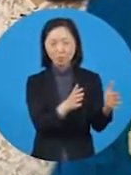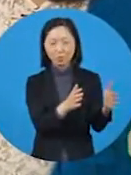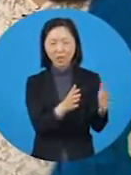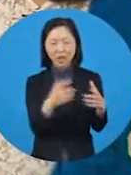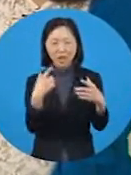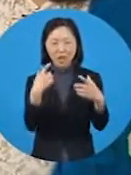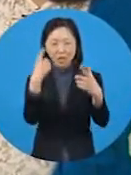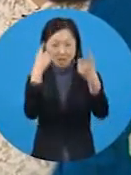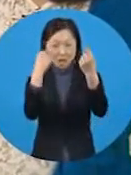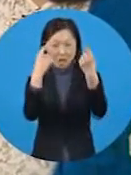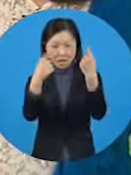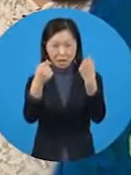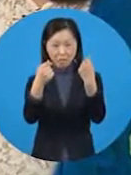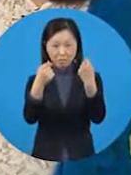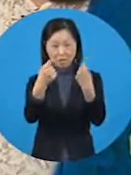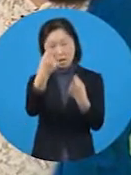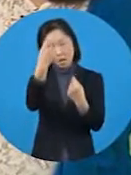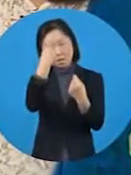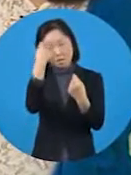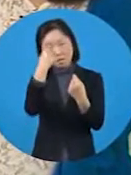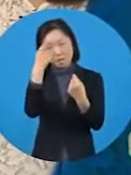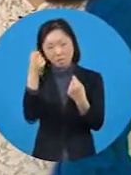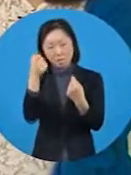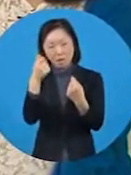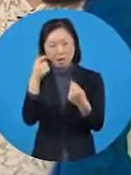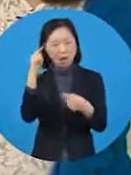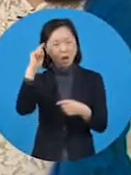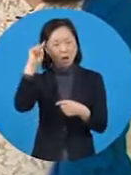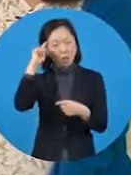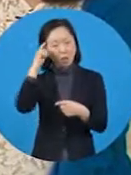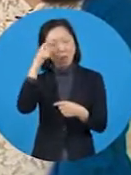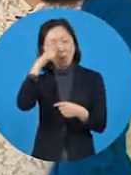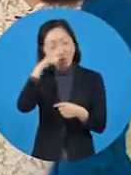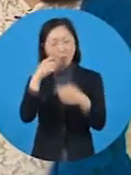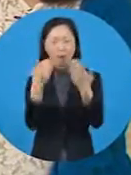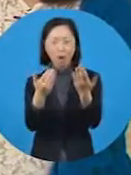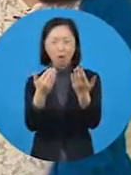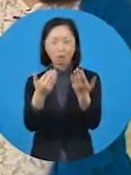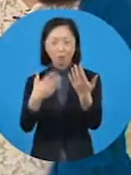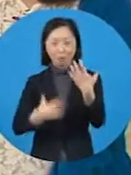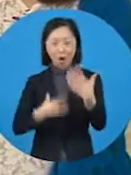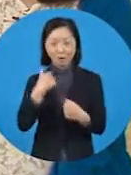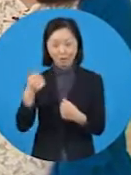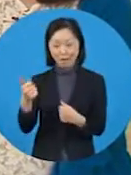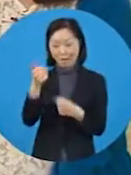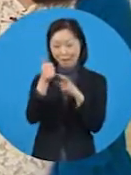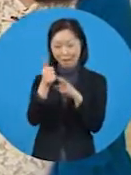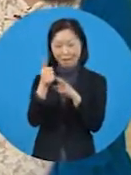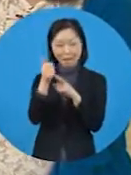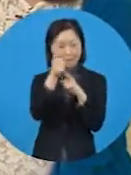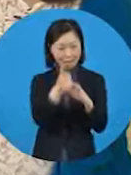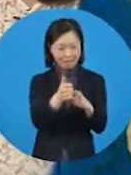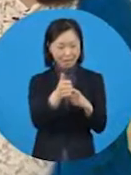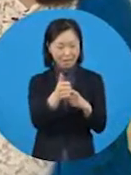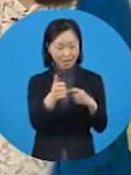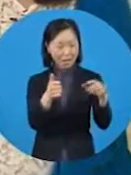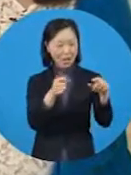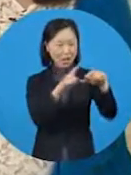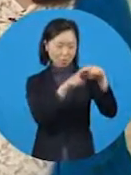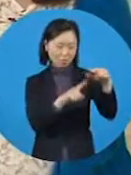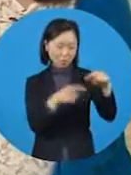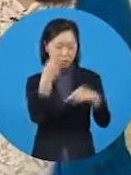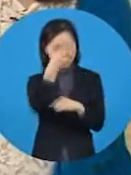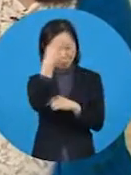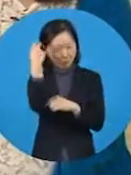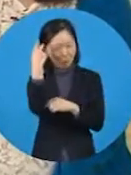て、例えば大学でこれ以前にあったことなんですけれども、考古学を学んでいるという学生の方が、考古学っていう学問